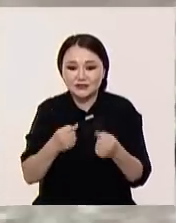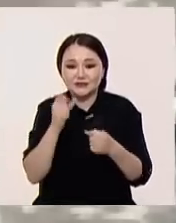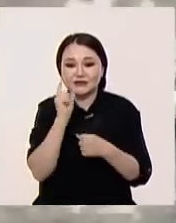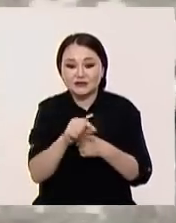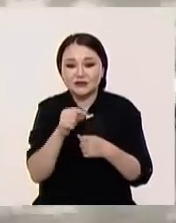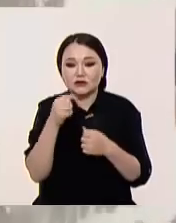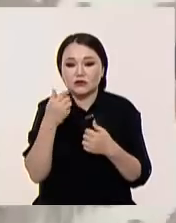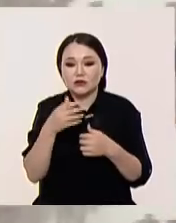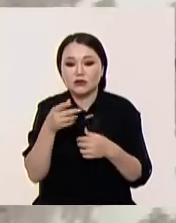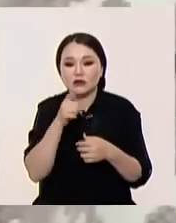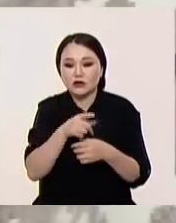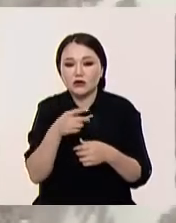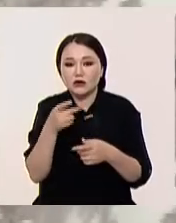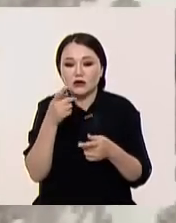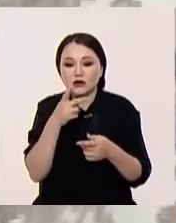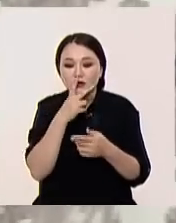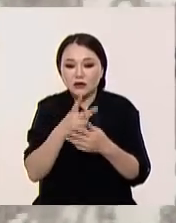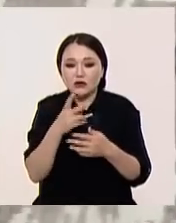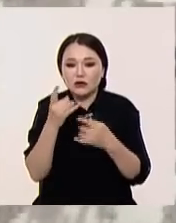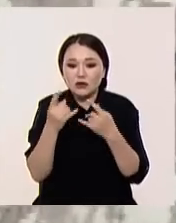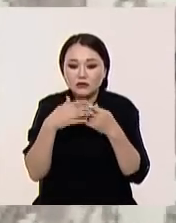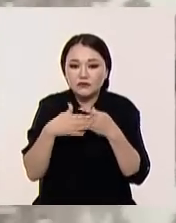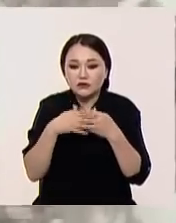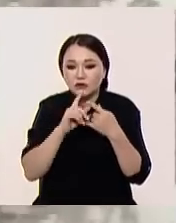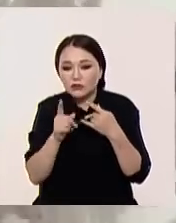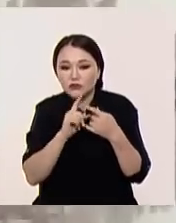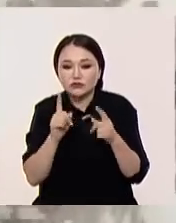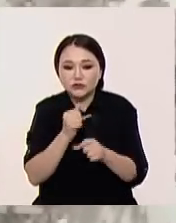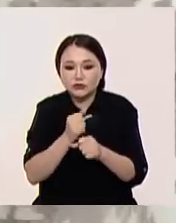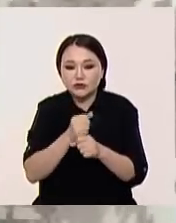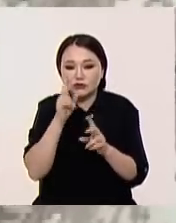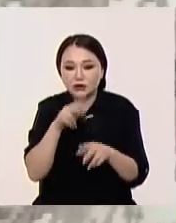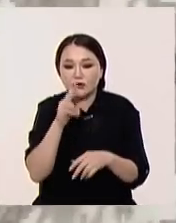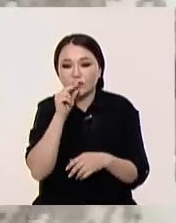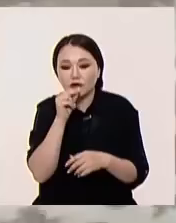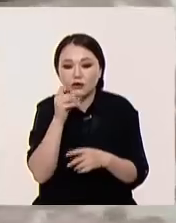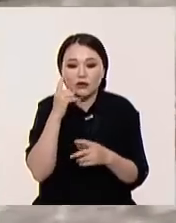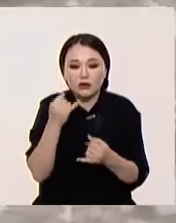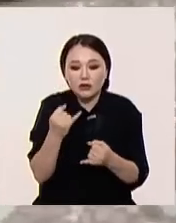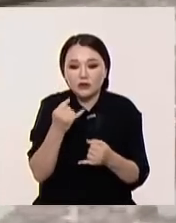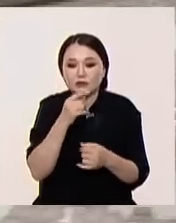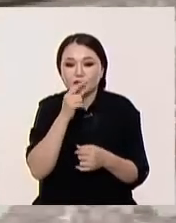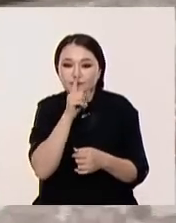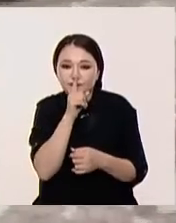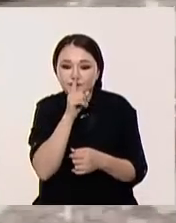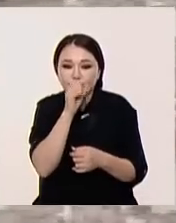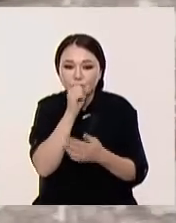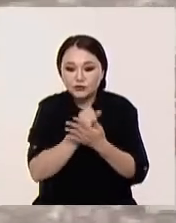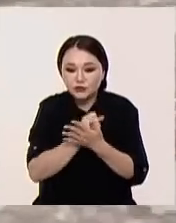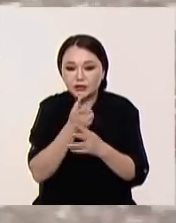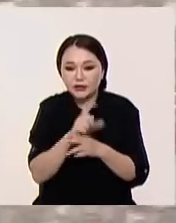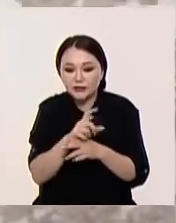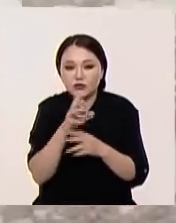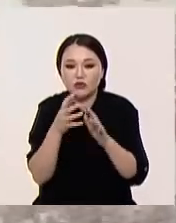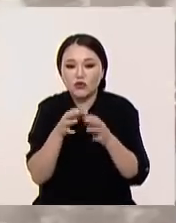есі кіресілі шығасылы күйіне қарап, не істерін білмей отыр. Талғат қазір бірде сөйлеп, бірде жағашпай қалады екен. Соған қарамастан